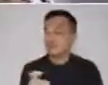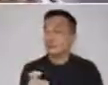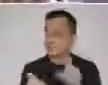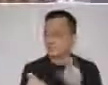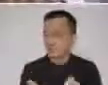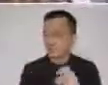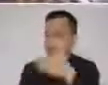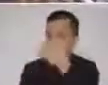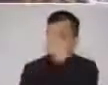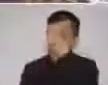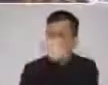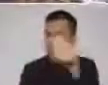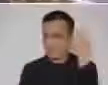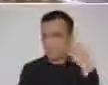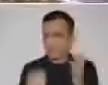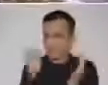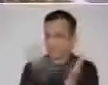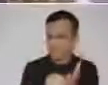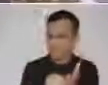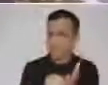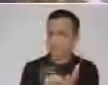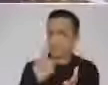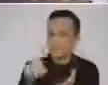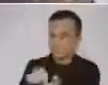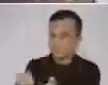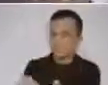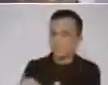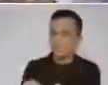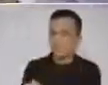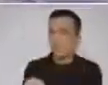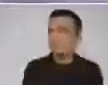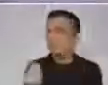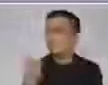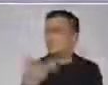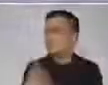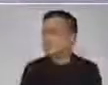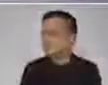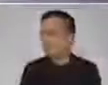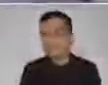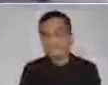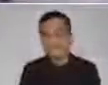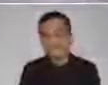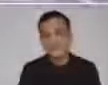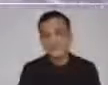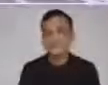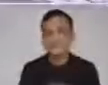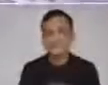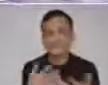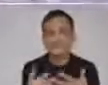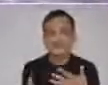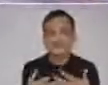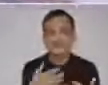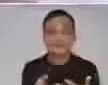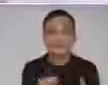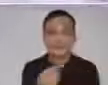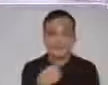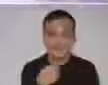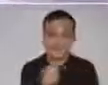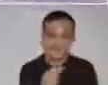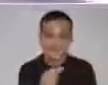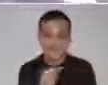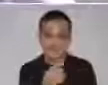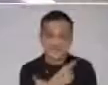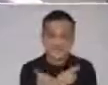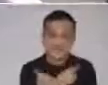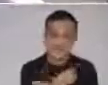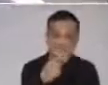sa may Cubao Tunnel. At pagpasok nyo sa may Cubao Tunnel, paglabas nyo dito sa may Tuazon, going Santol and